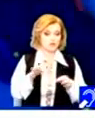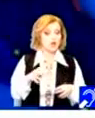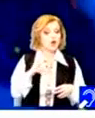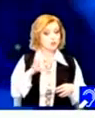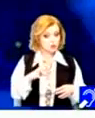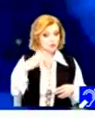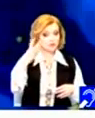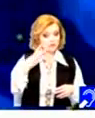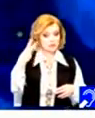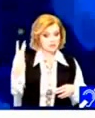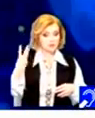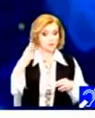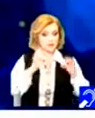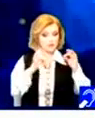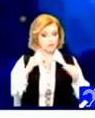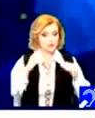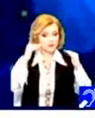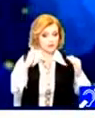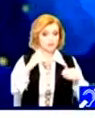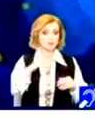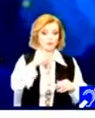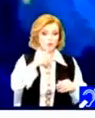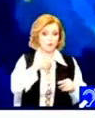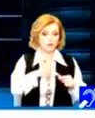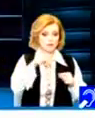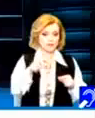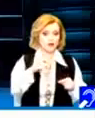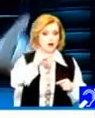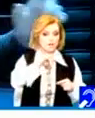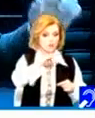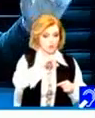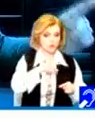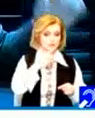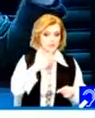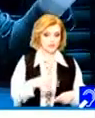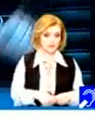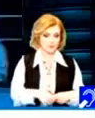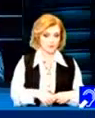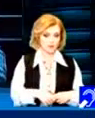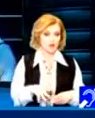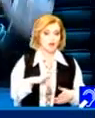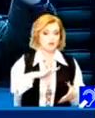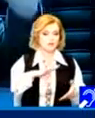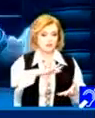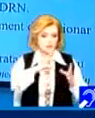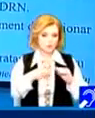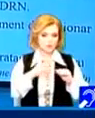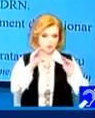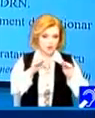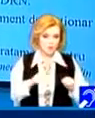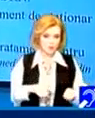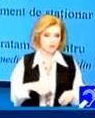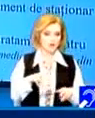contrabanda prin aeroport. Detalii are colega noastră Svetlana Gore. Bun găsit! Din datele prezentate de Ministerul